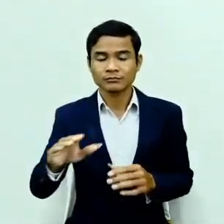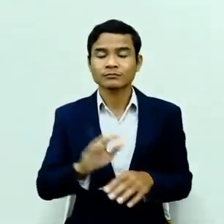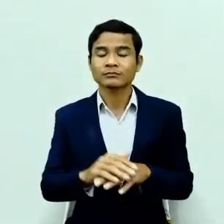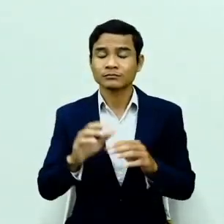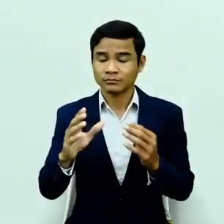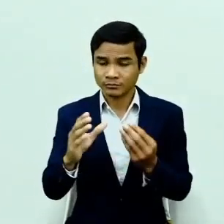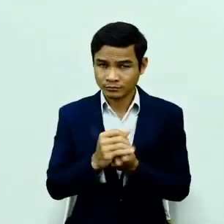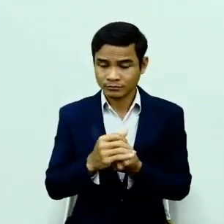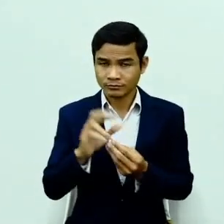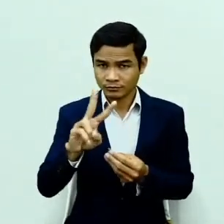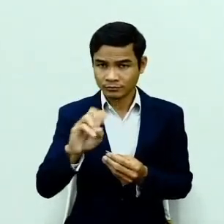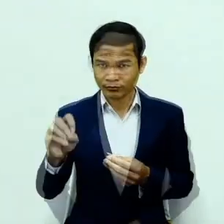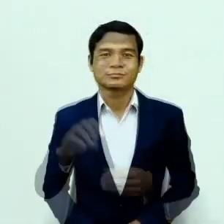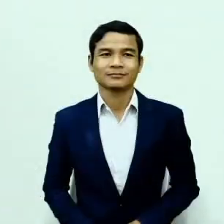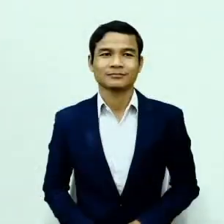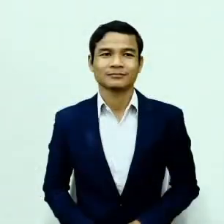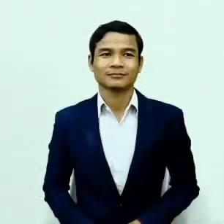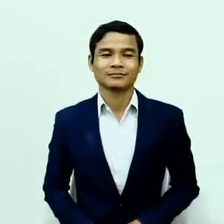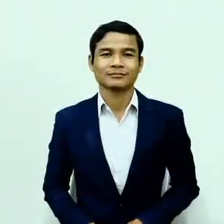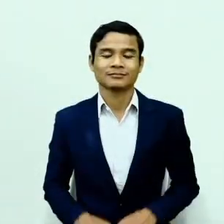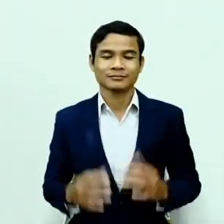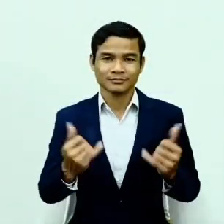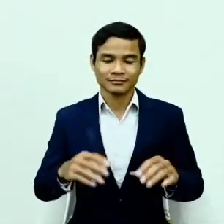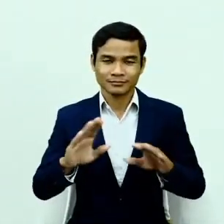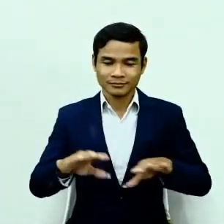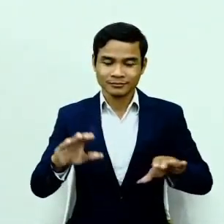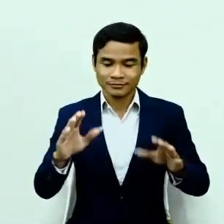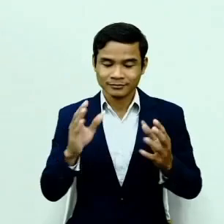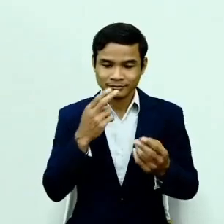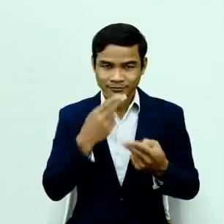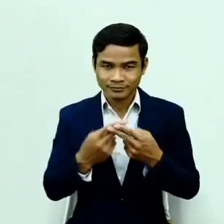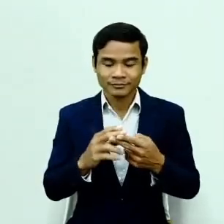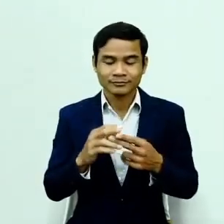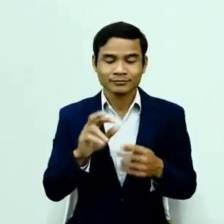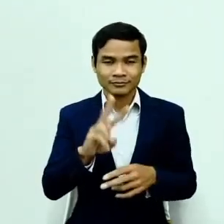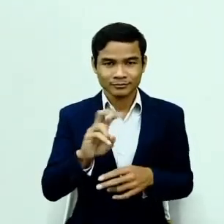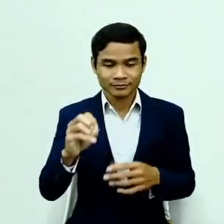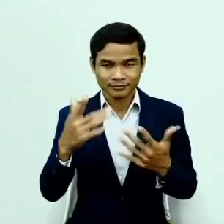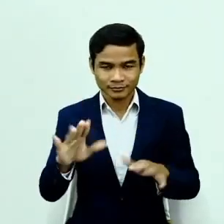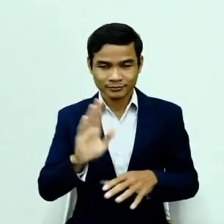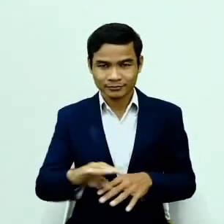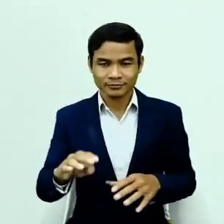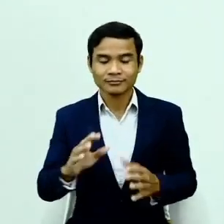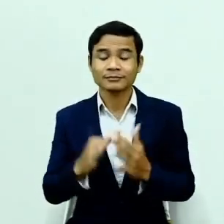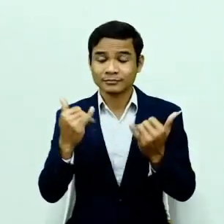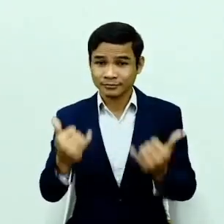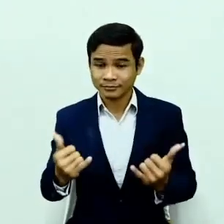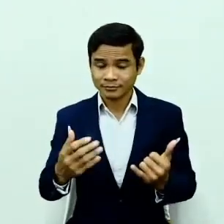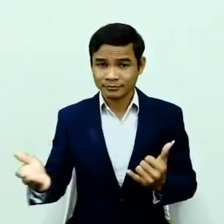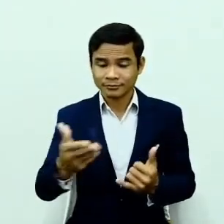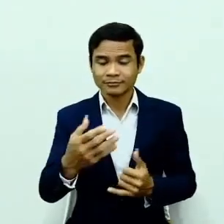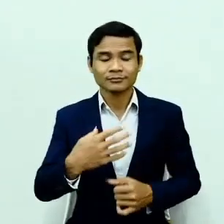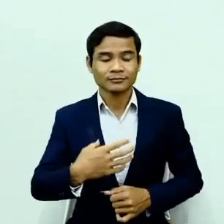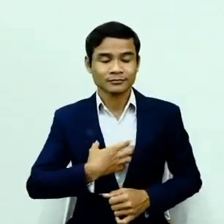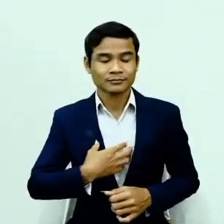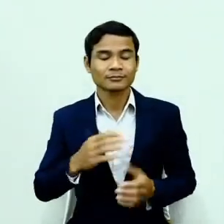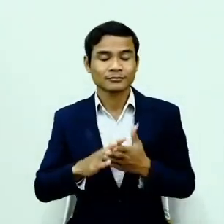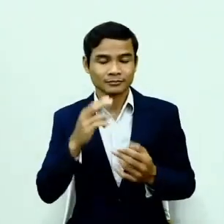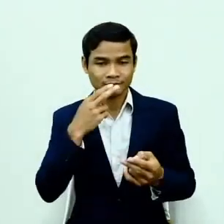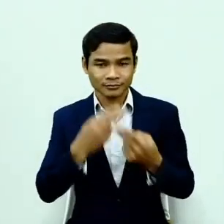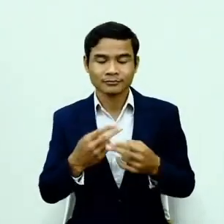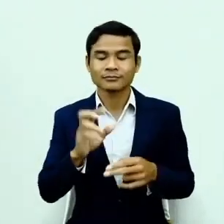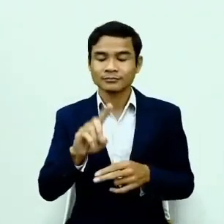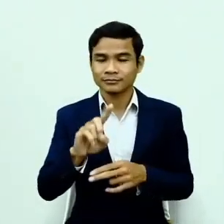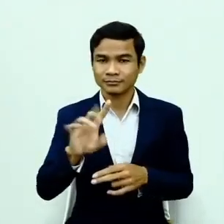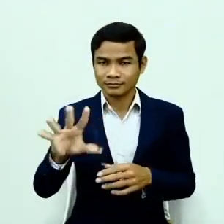mà chùm nốn một hầy. Chà, chẳng chùm lại được bao dưỡng cứ bán mà phầy rồi rồi hài. Chẳng hãy lời nè, nè cụ chẳng hãy bán chùm lại nốt ta